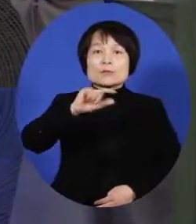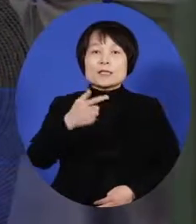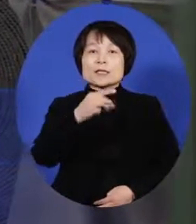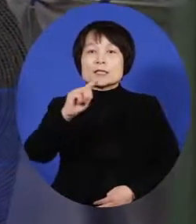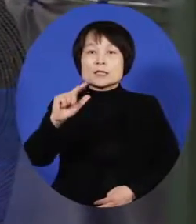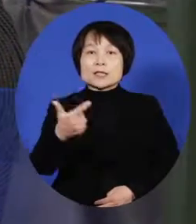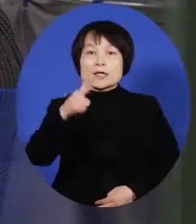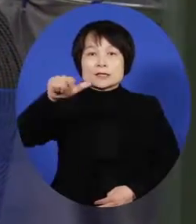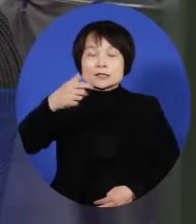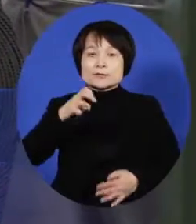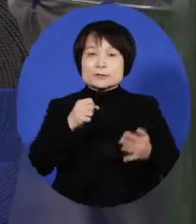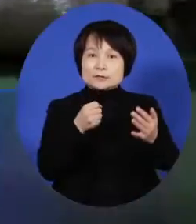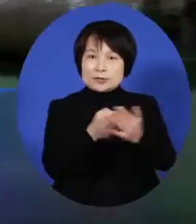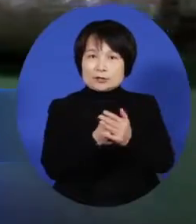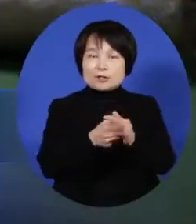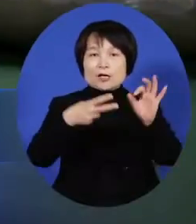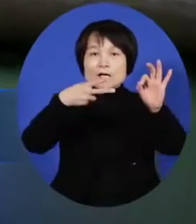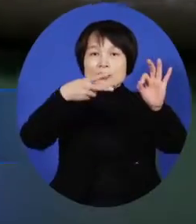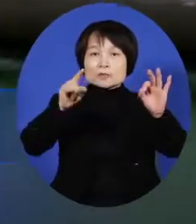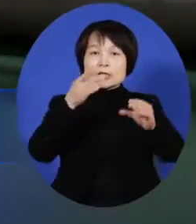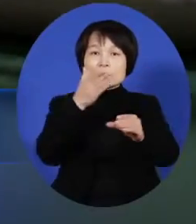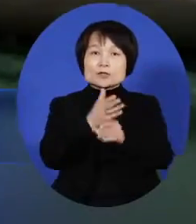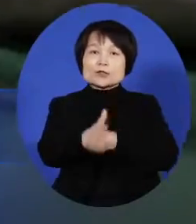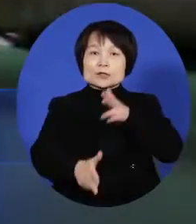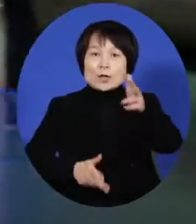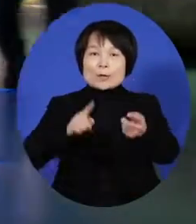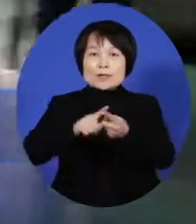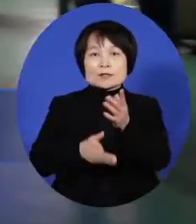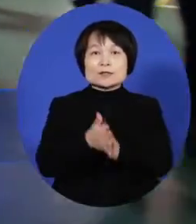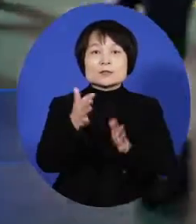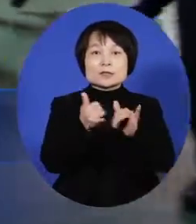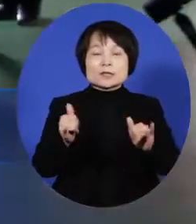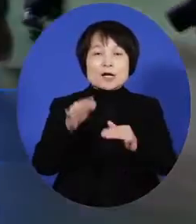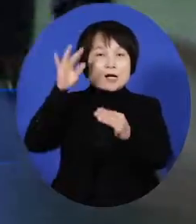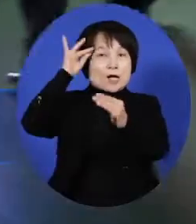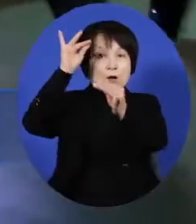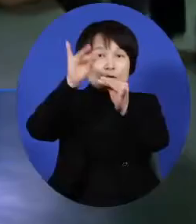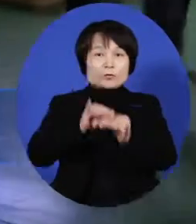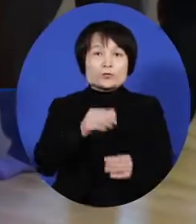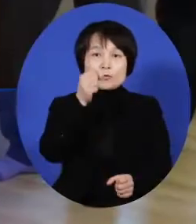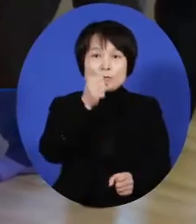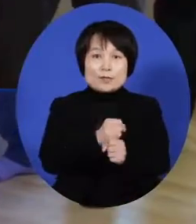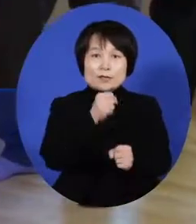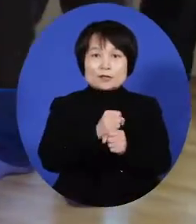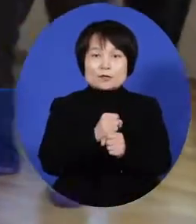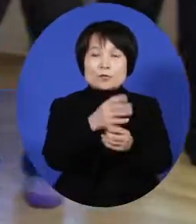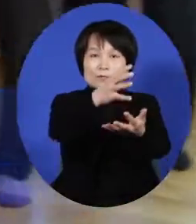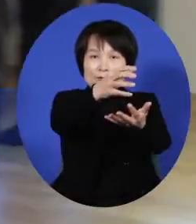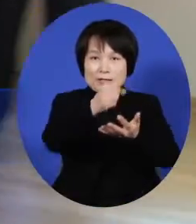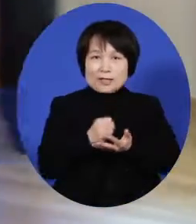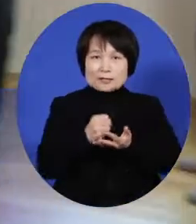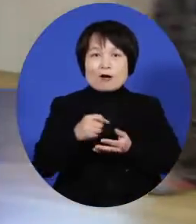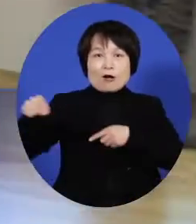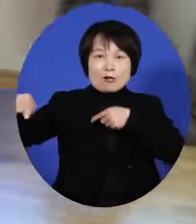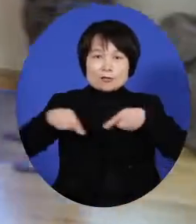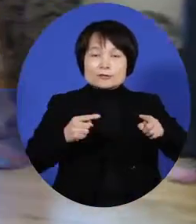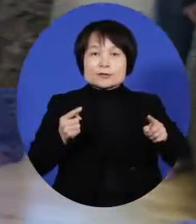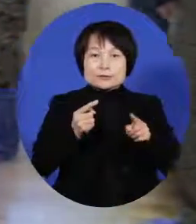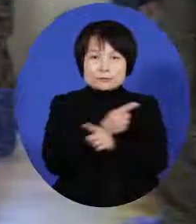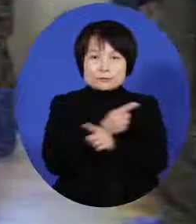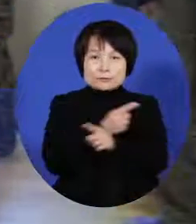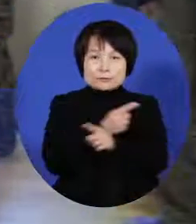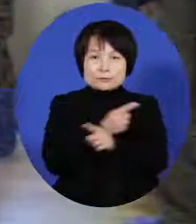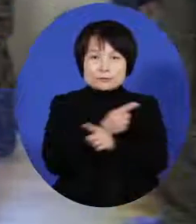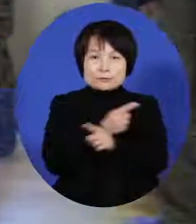서 희 정 중점추진 10대 과제를 시민과 함께 공유하고 다양한 의견을 수렴하여 시정에 적극 반영하겠다 고